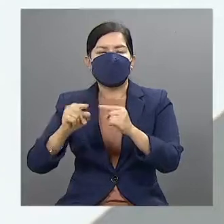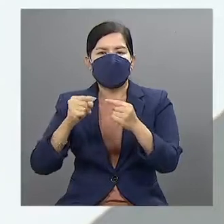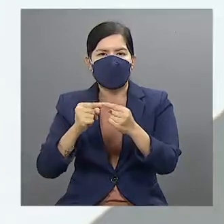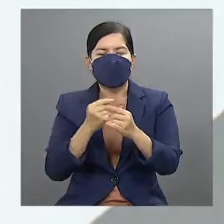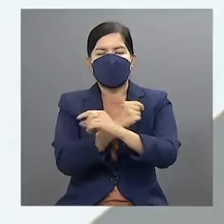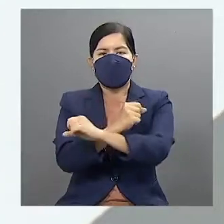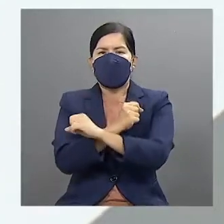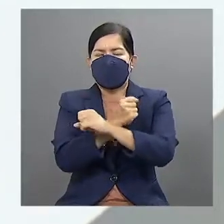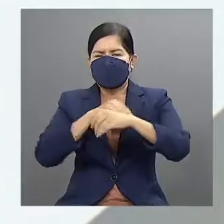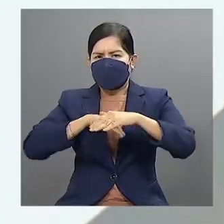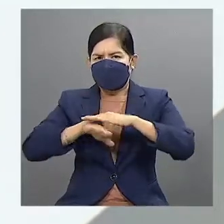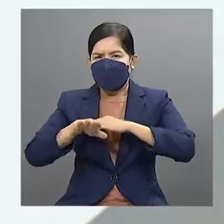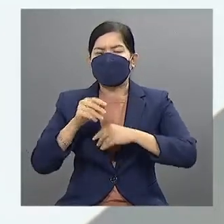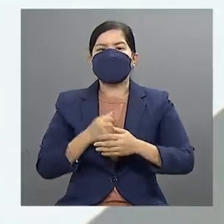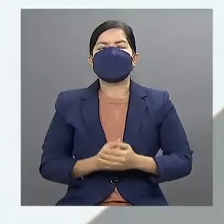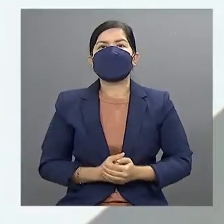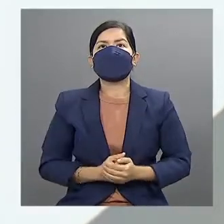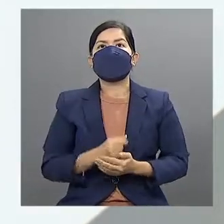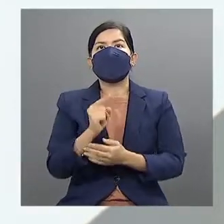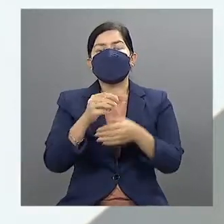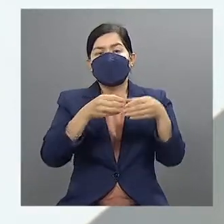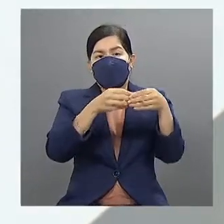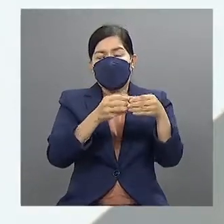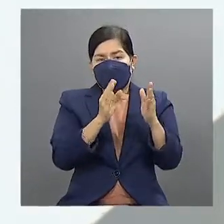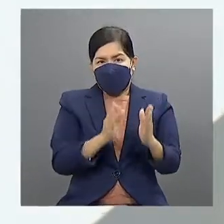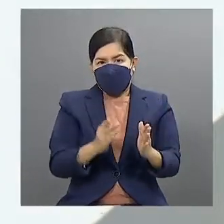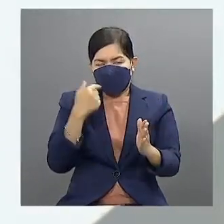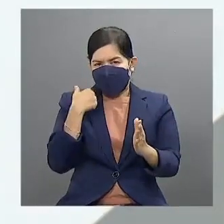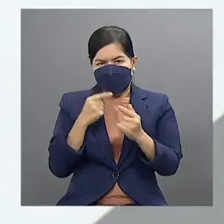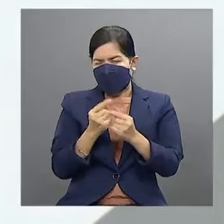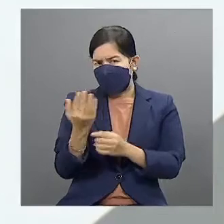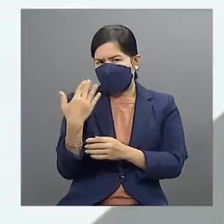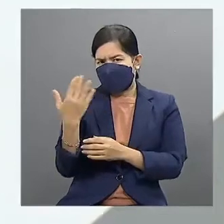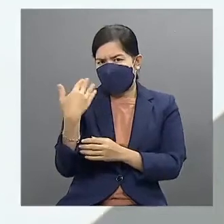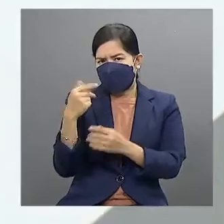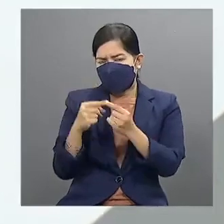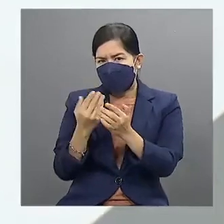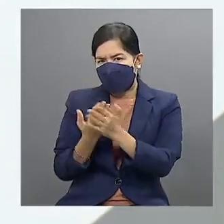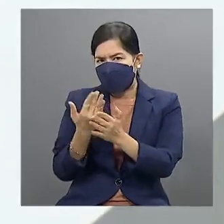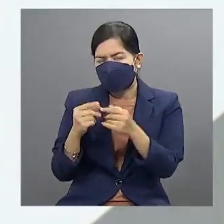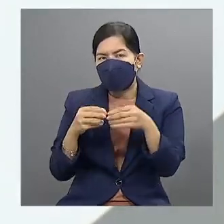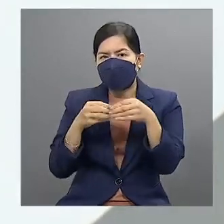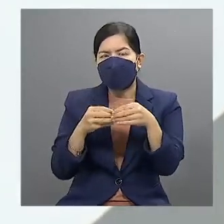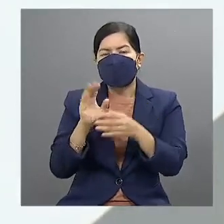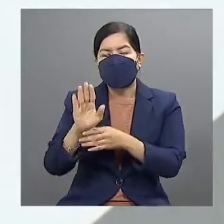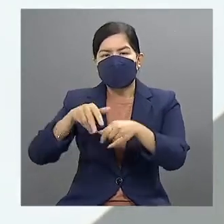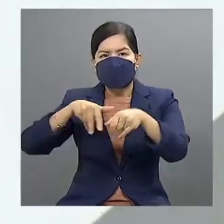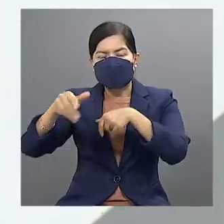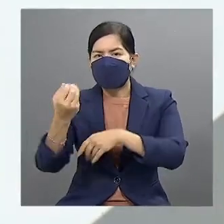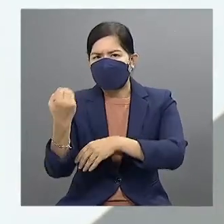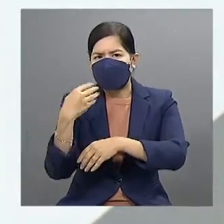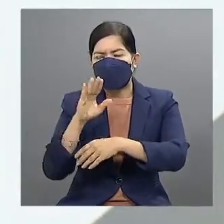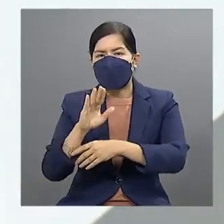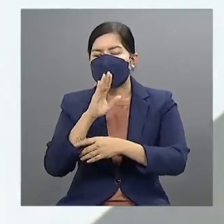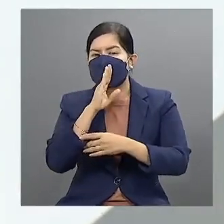ผู้ชมคะมีเหตุการณ์ที่คนกลุ่มหนึ่งไปขู่กันโชคทรัพย์ชาวบ้านที่จังหวัดเชียงรายค่ะโดยบอกว่าถ้าไม่ยอมให้เงินตาม